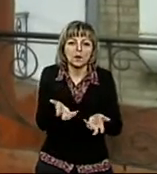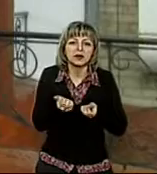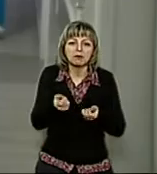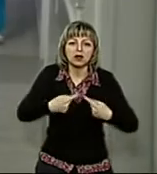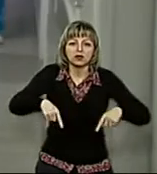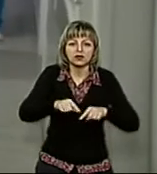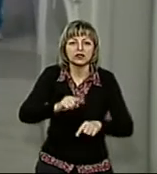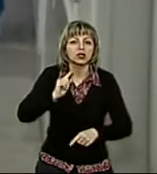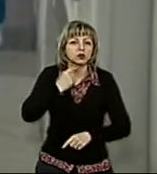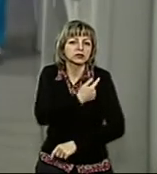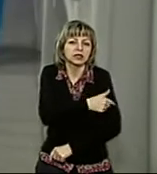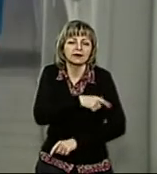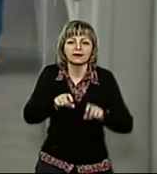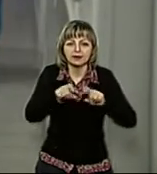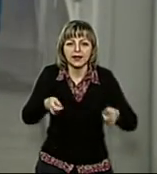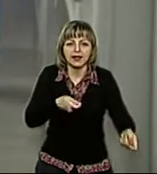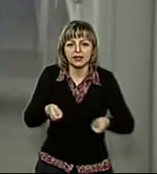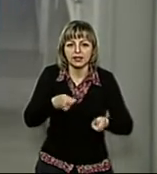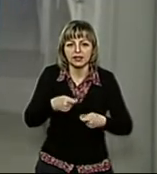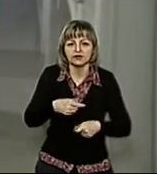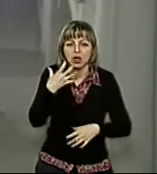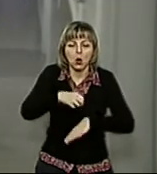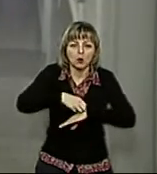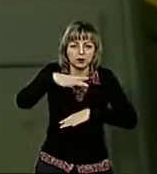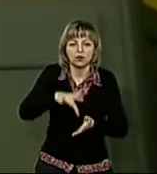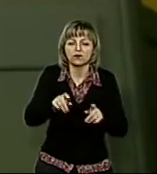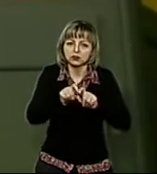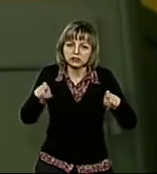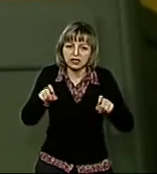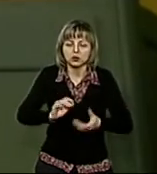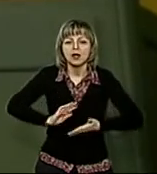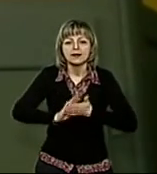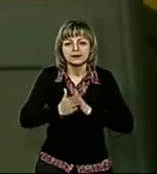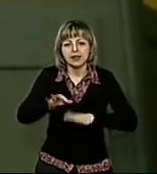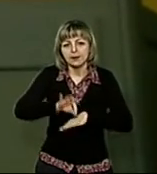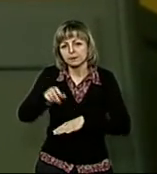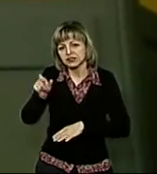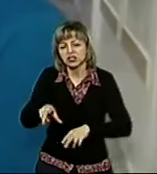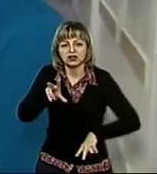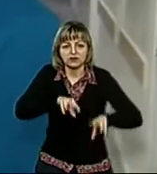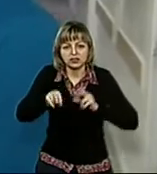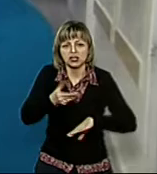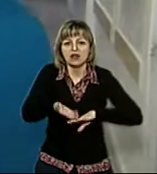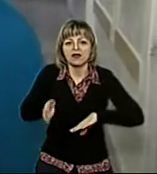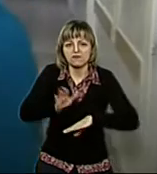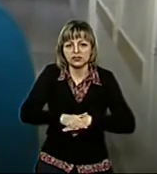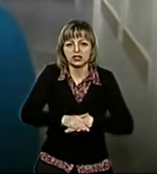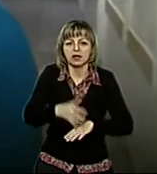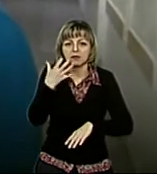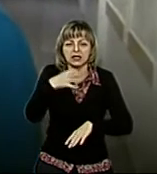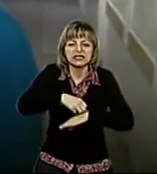відділення міської клінічної лікарні. Керівник обласного опікового центру Роман Трач стан пацієнта називає важким. Термічний